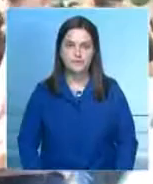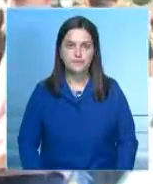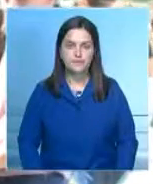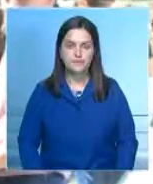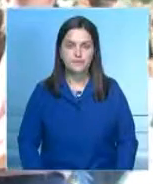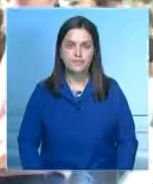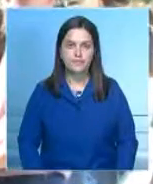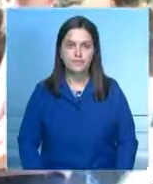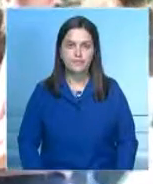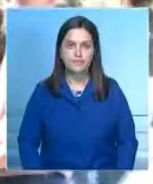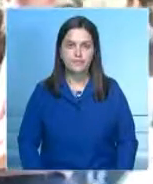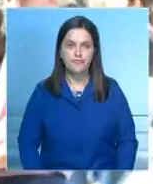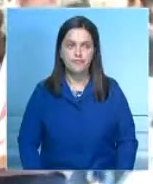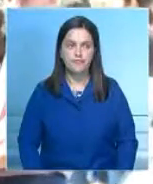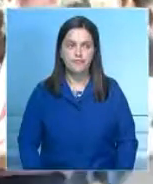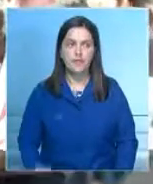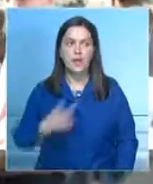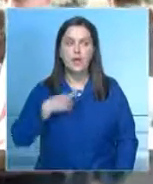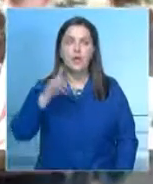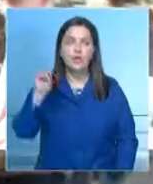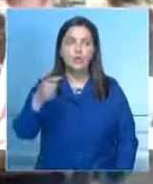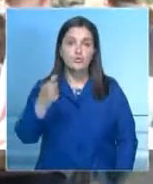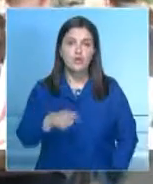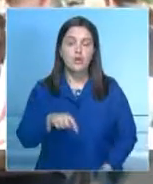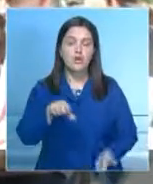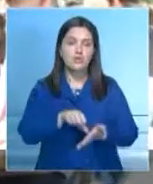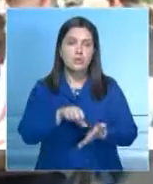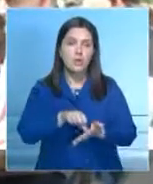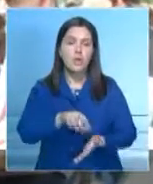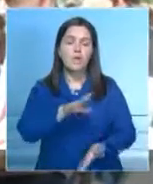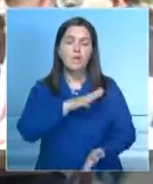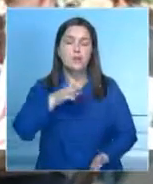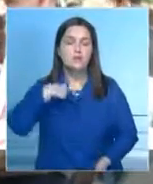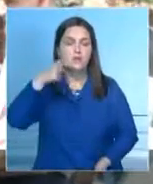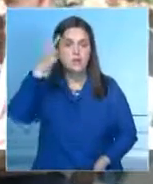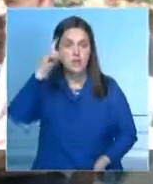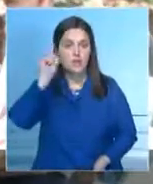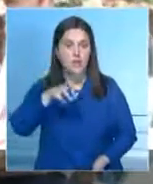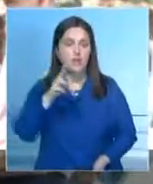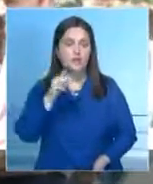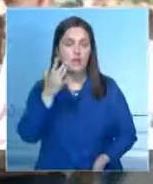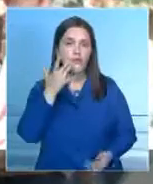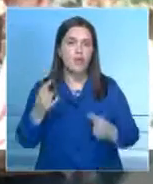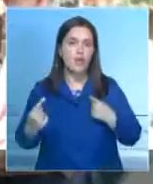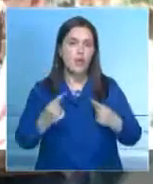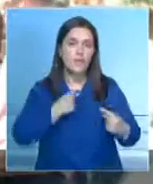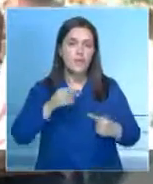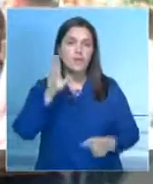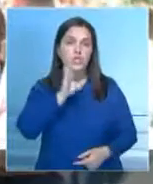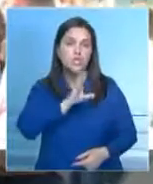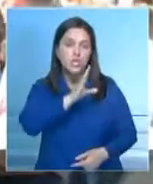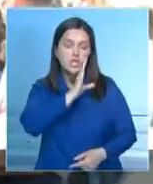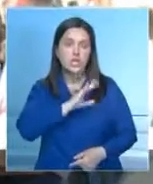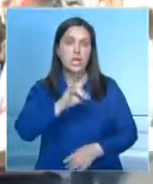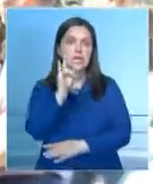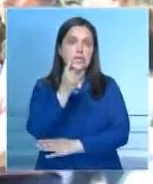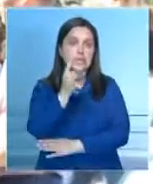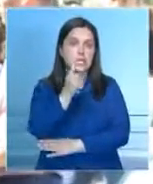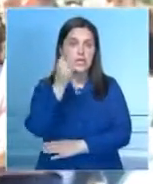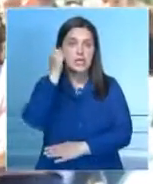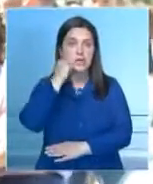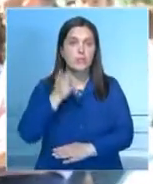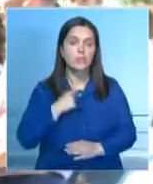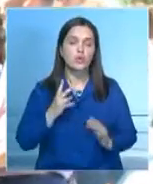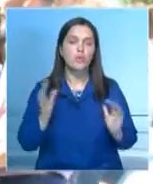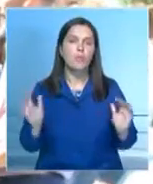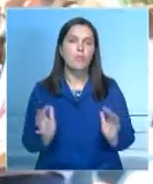Мы прошли войну, мы знаем, что такое война. Вот, в войне прежде всего страдают женщины, дети, старики. Вот. И поэтому нам надо